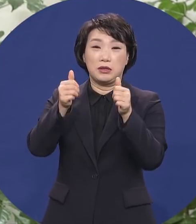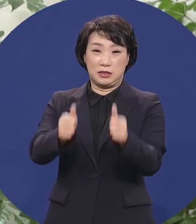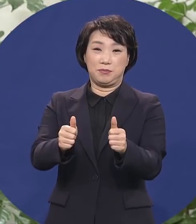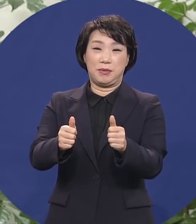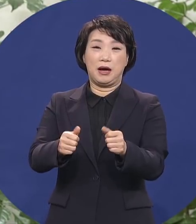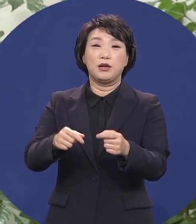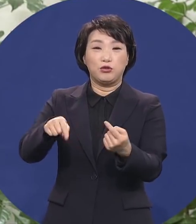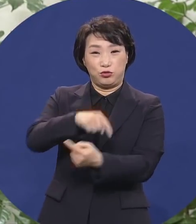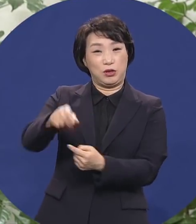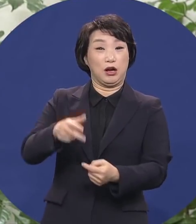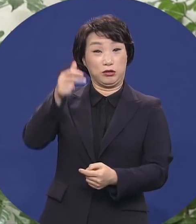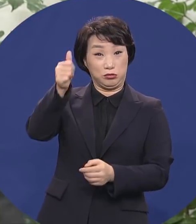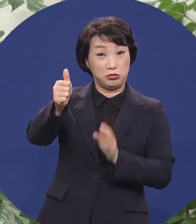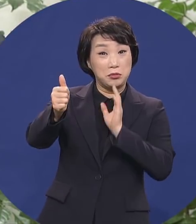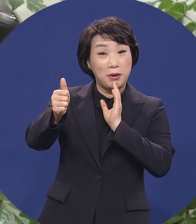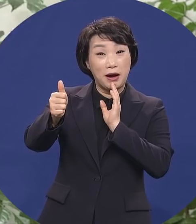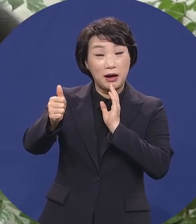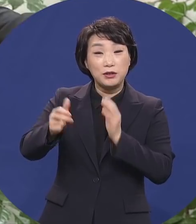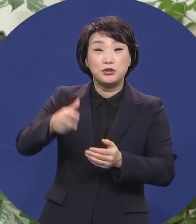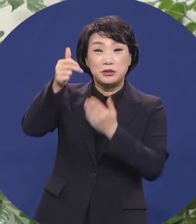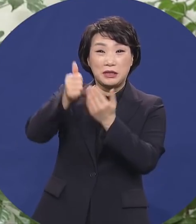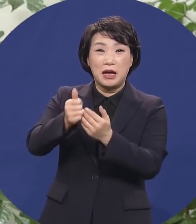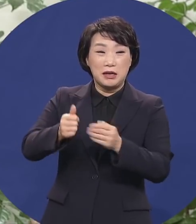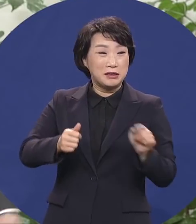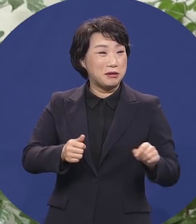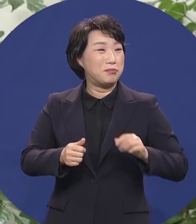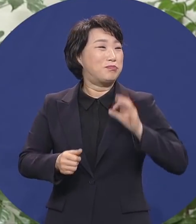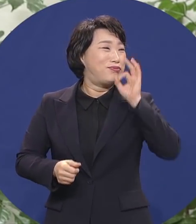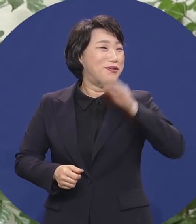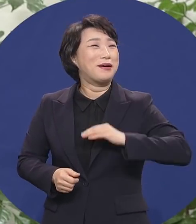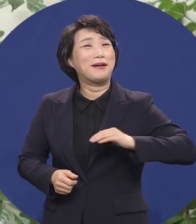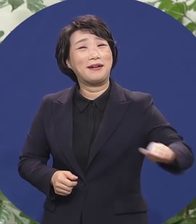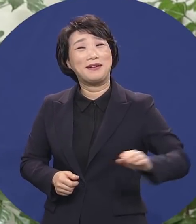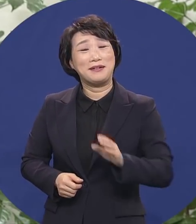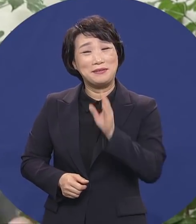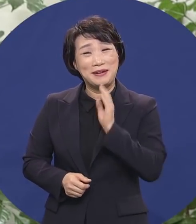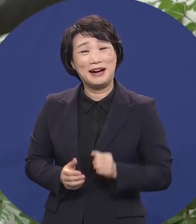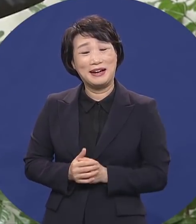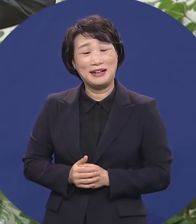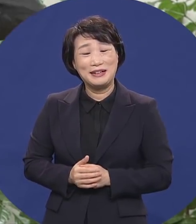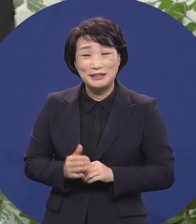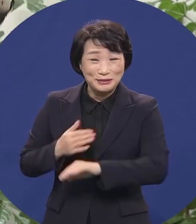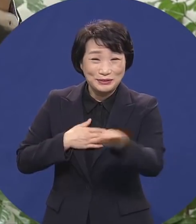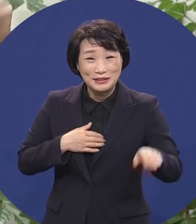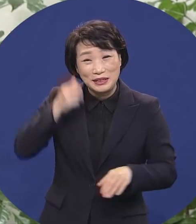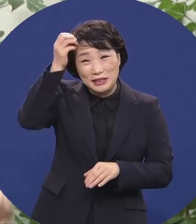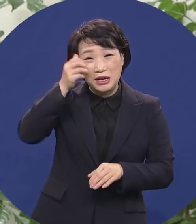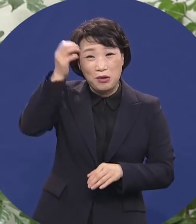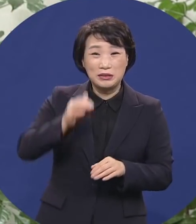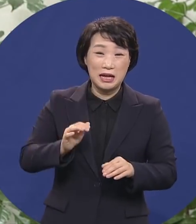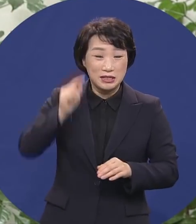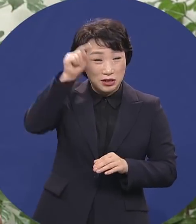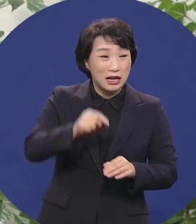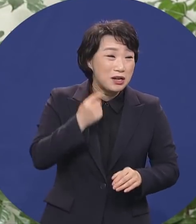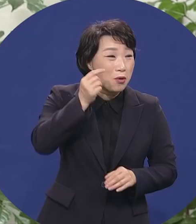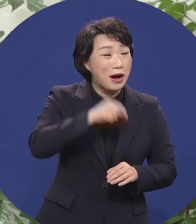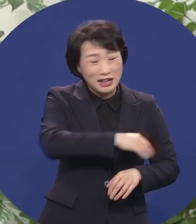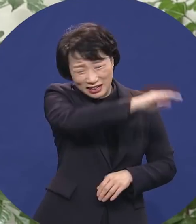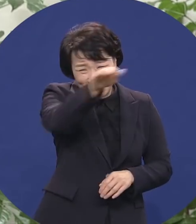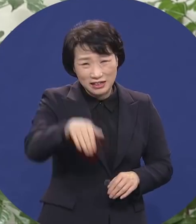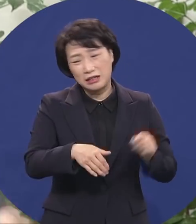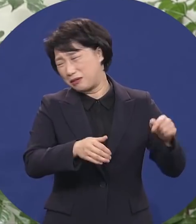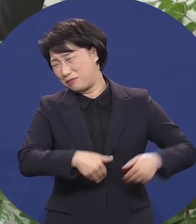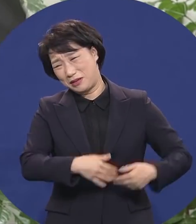심판하시고 움직이시는 분이요, 그분에게는 당치도 않는 소유다 이 말입니다. 우리 영혼에게는 천하 영광의 소용없다 이